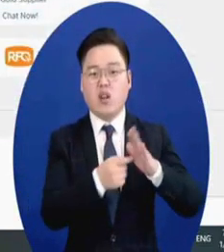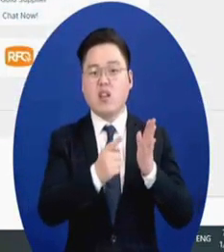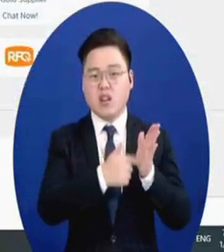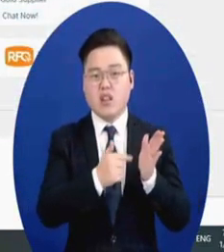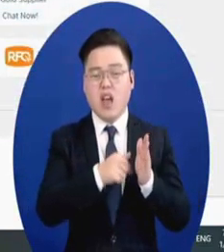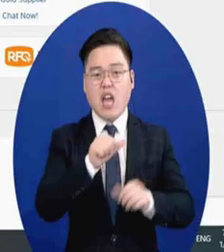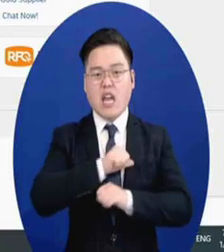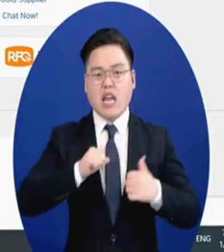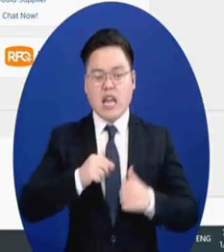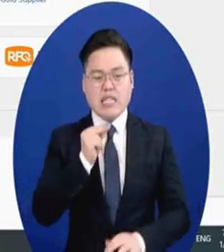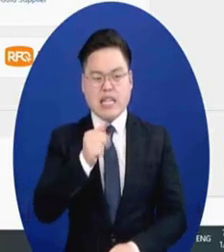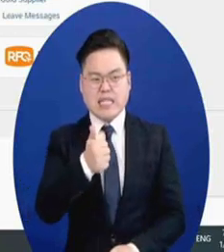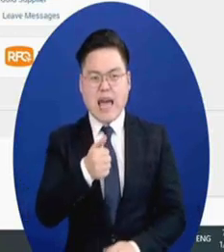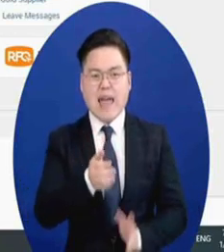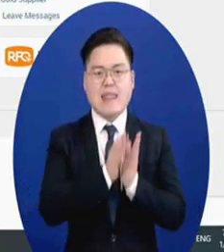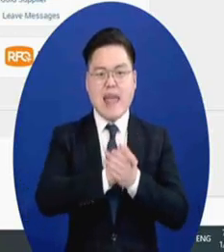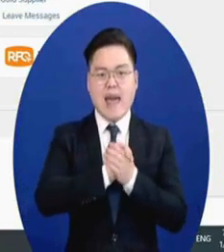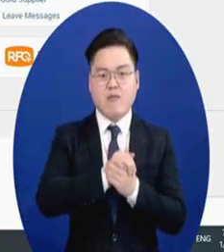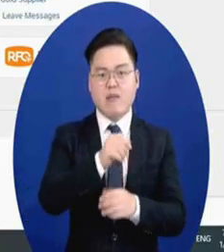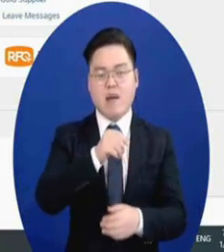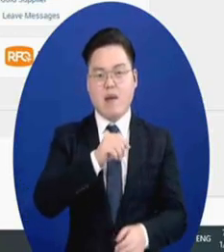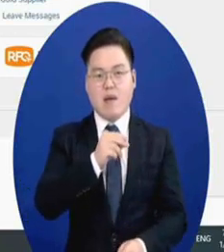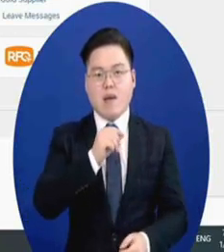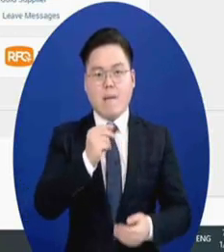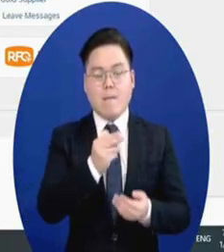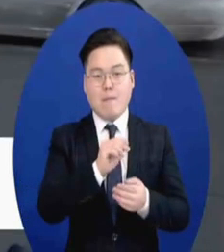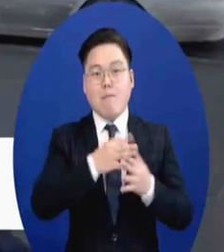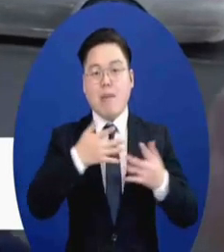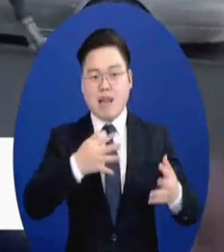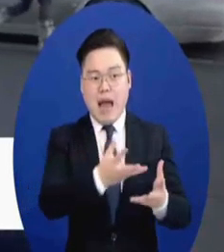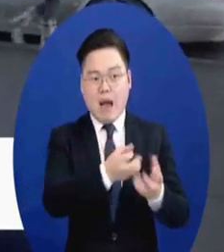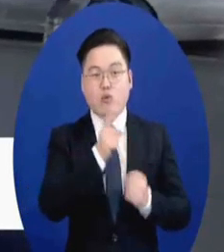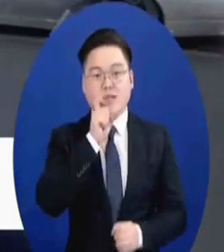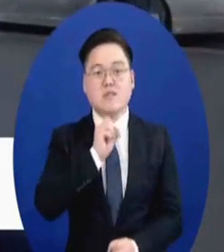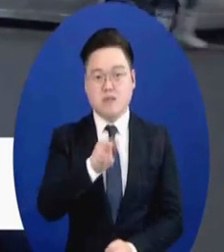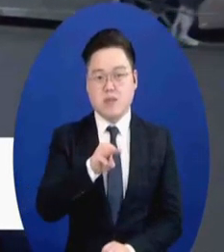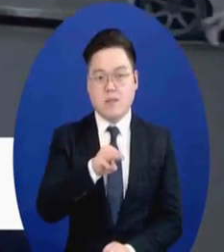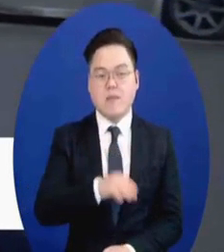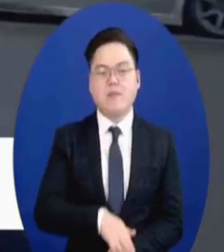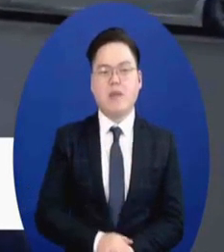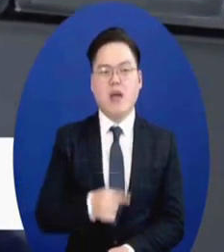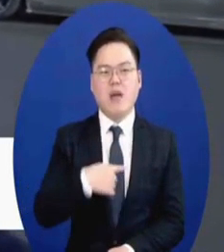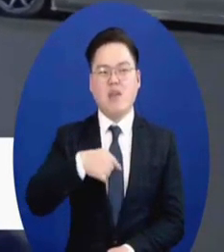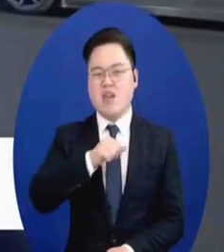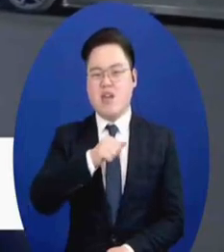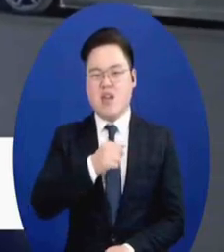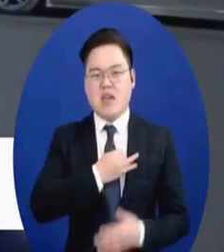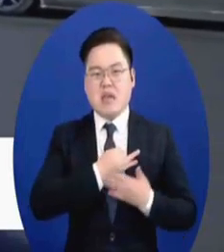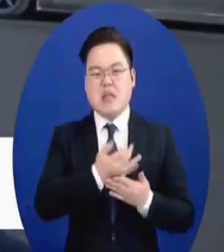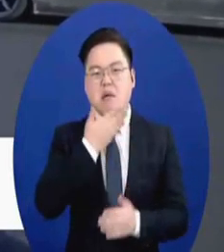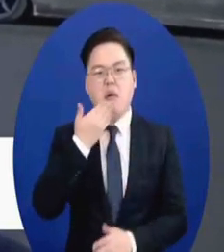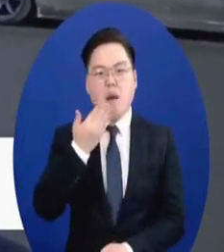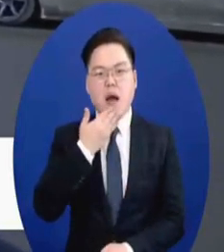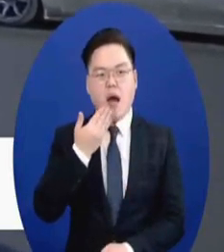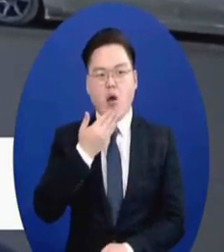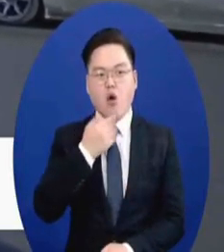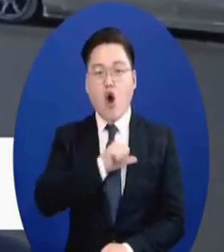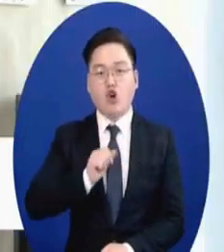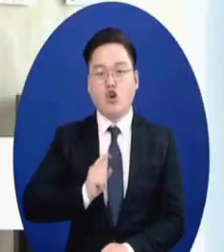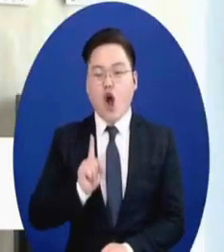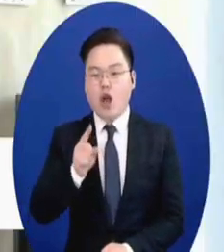чанартай, найдвартай бараа бүтээгдэхүүнийг хэлбэр худалдаа авахыг хүсдэг. Би итгэдэггүй шүү дээ. Өөрөө нөгөө мэдэрч авах